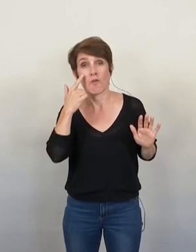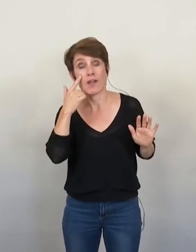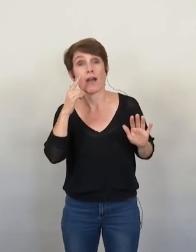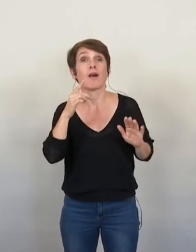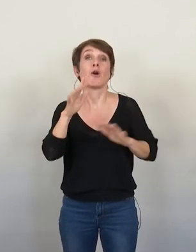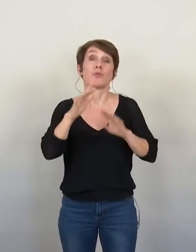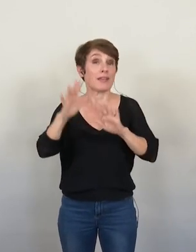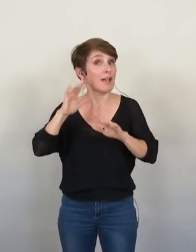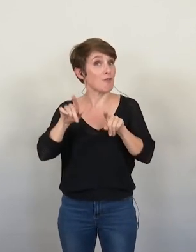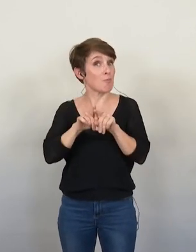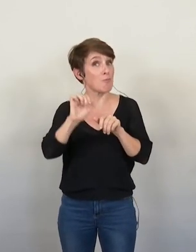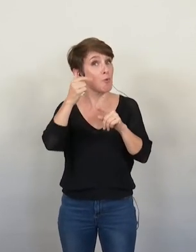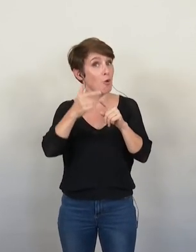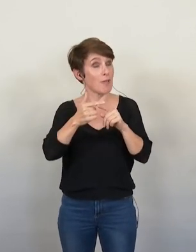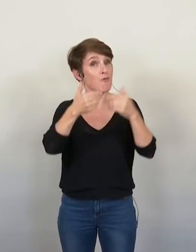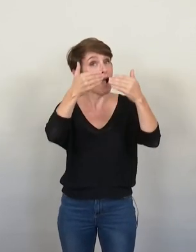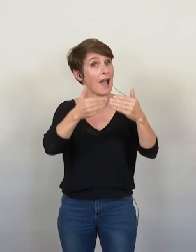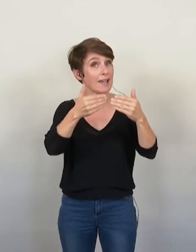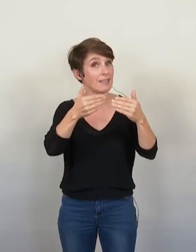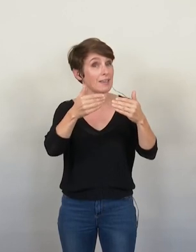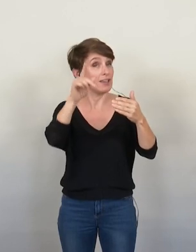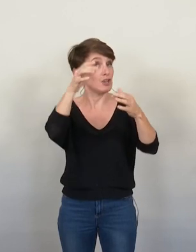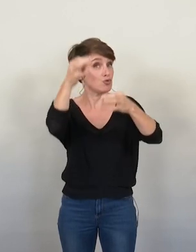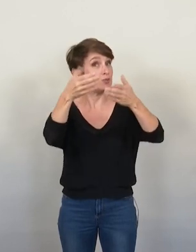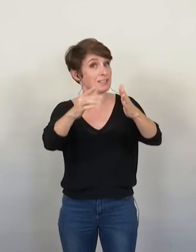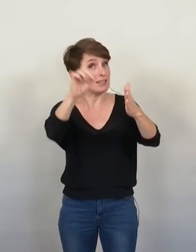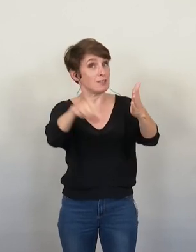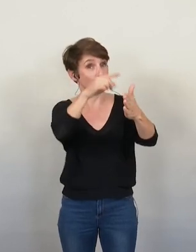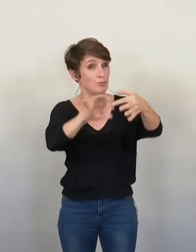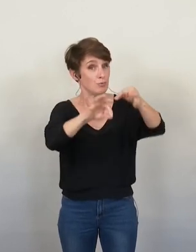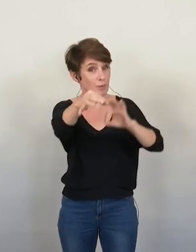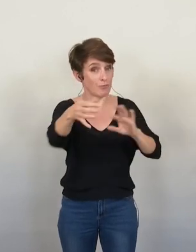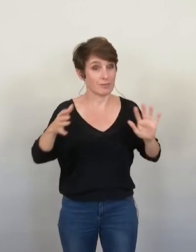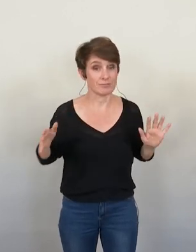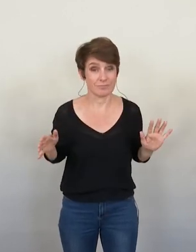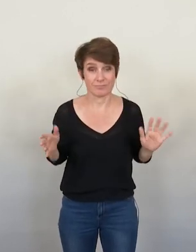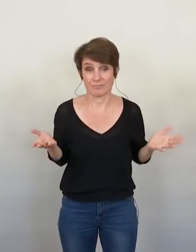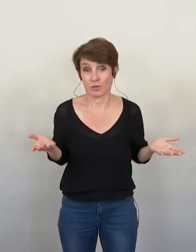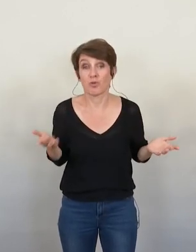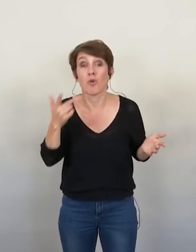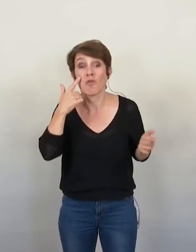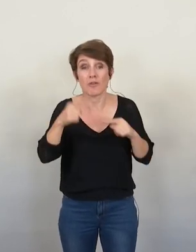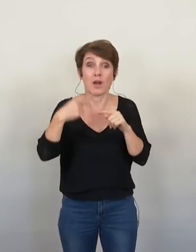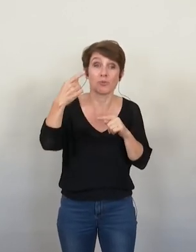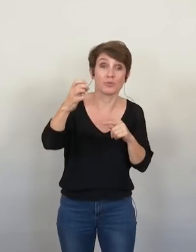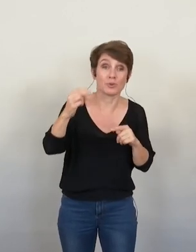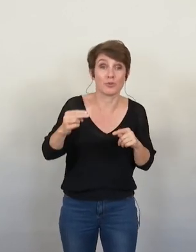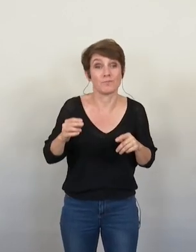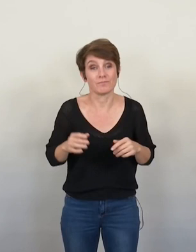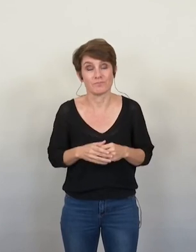justice ou pas euh si c'est ça bah